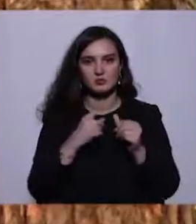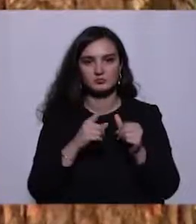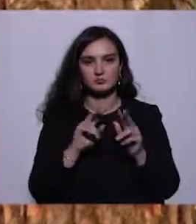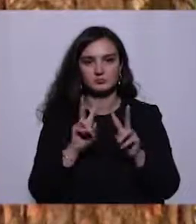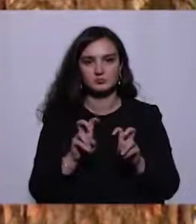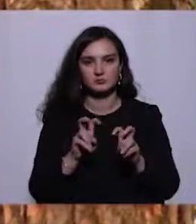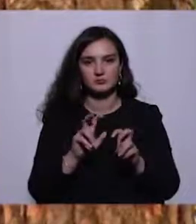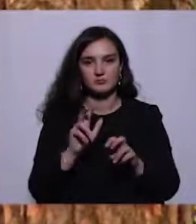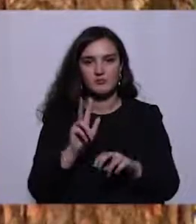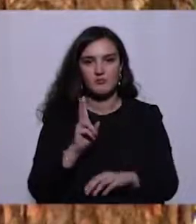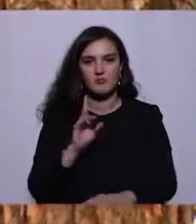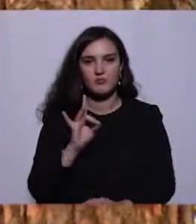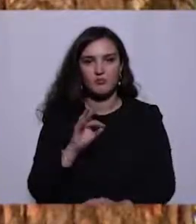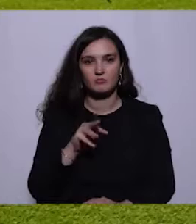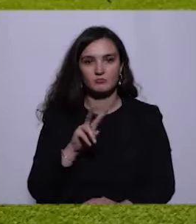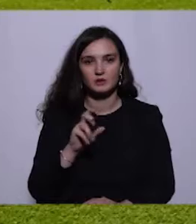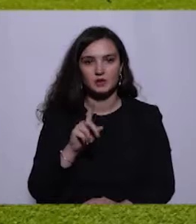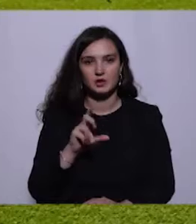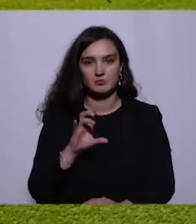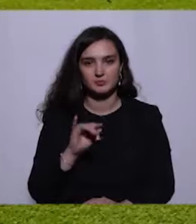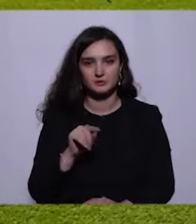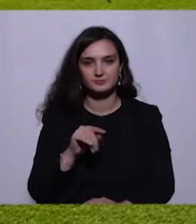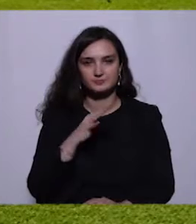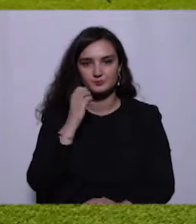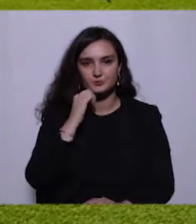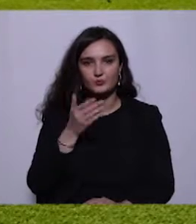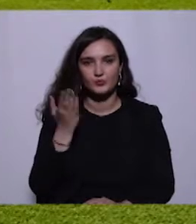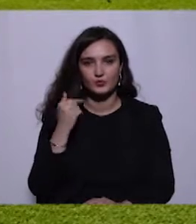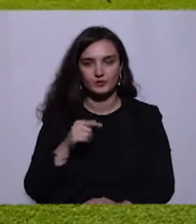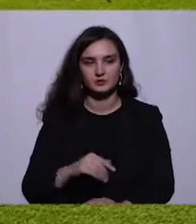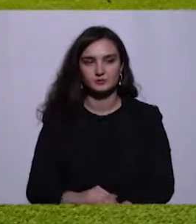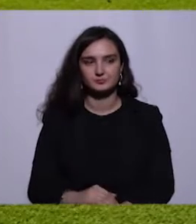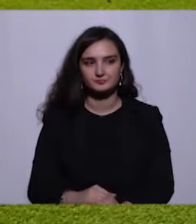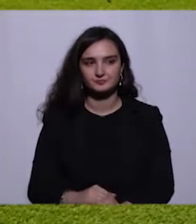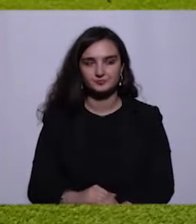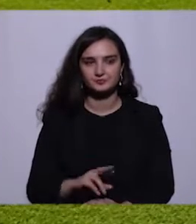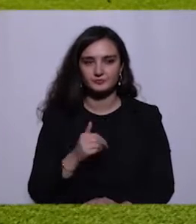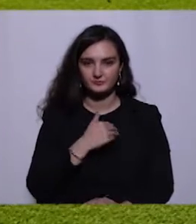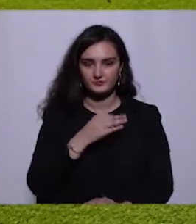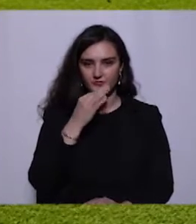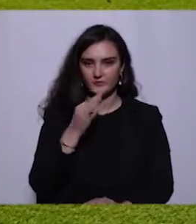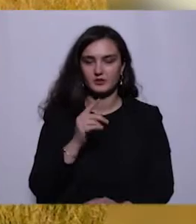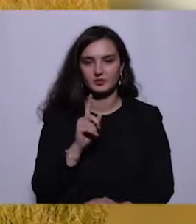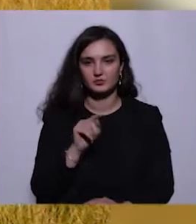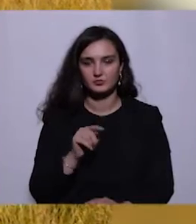ეწოდება კრომლეხები. აი ეს კრომლეხები უძველესია და მინდა გითხრათ, რომ